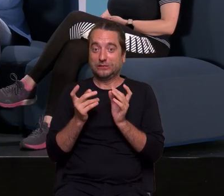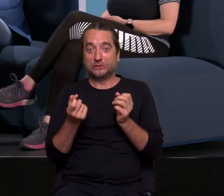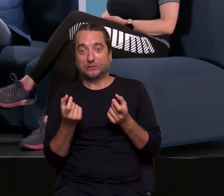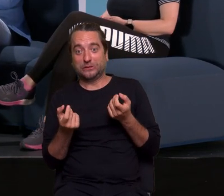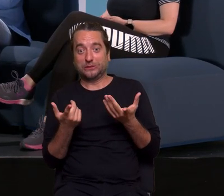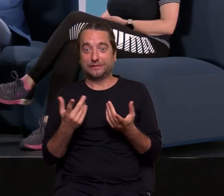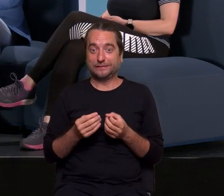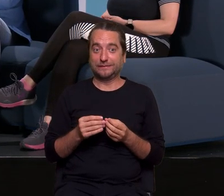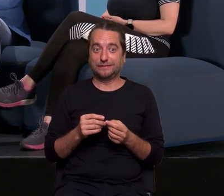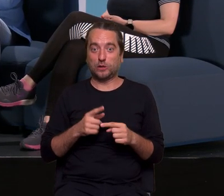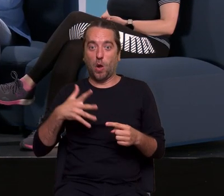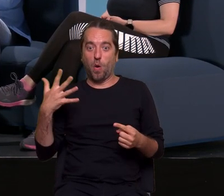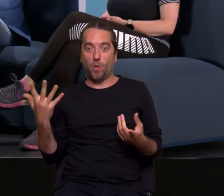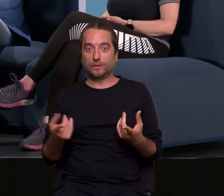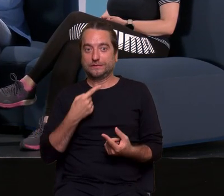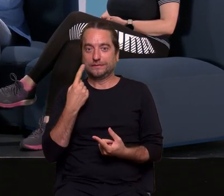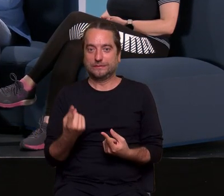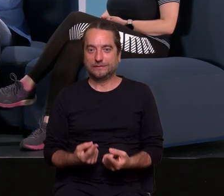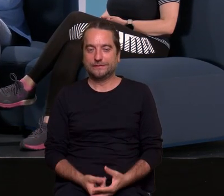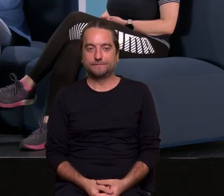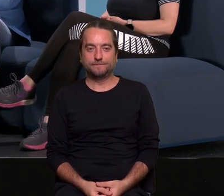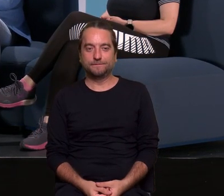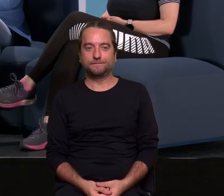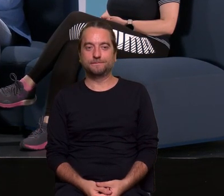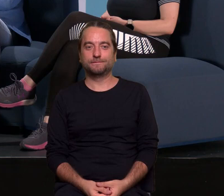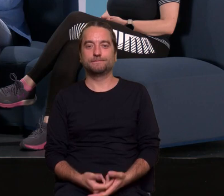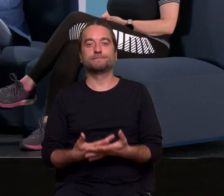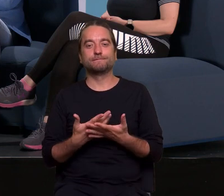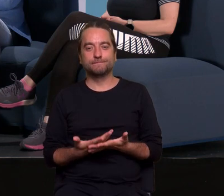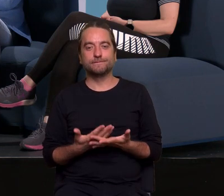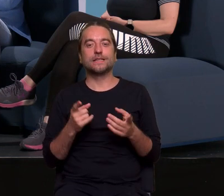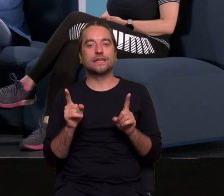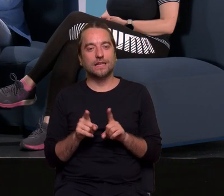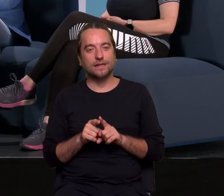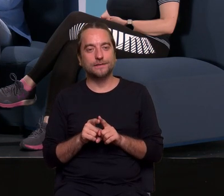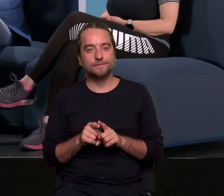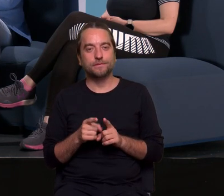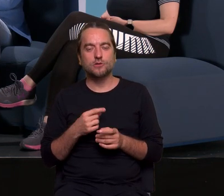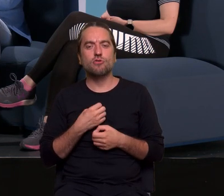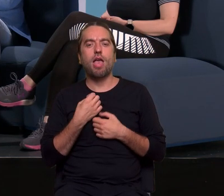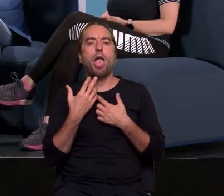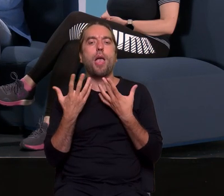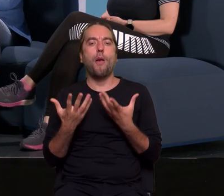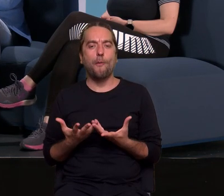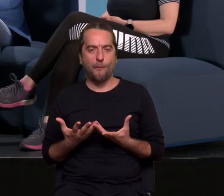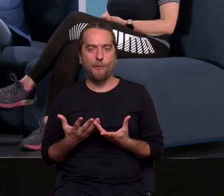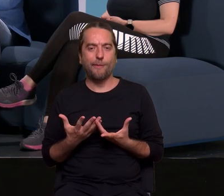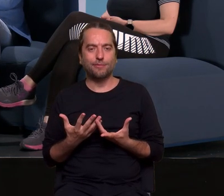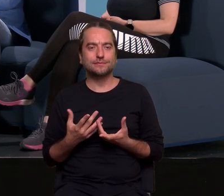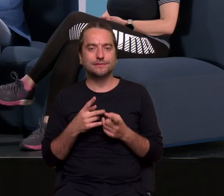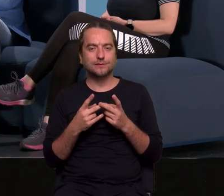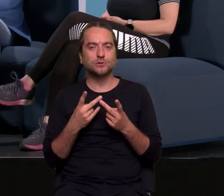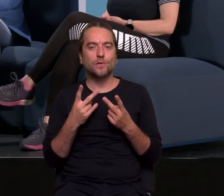kontrowersyjnie, ale wydaje mi się, że to jest też kwestia emocji, które wiążą